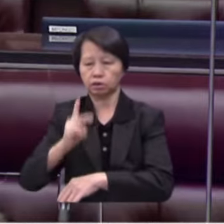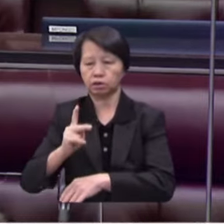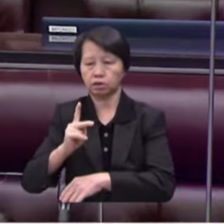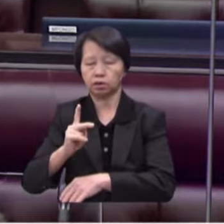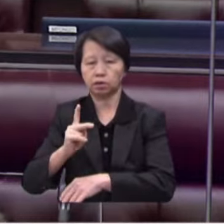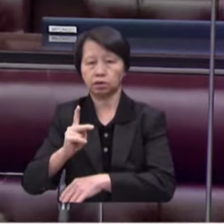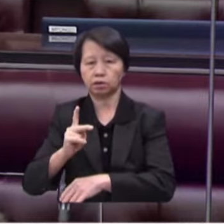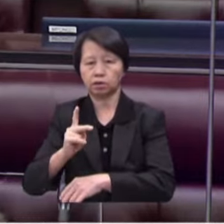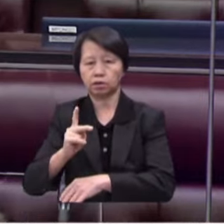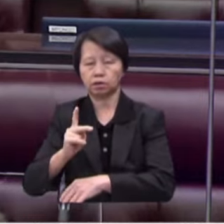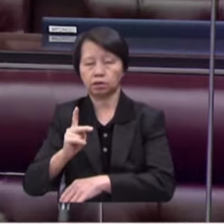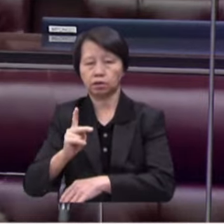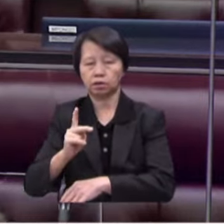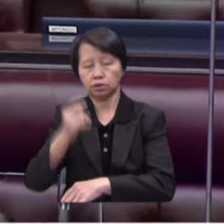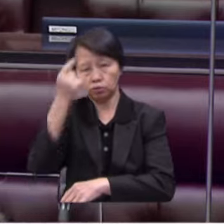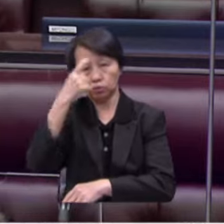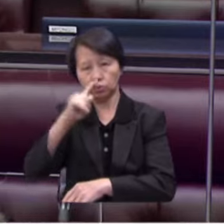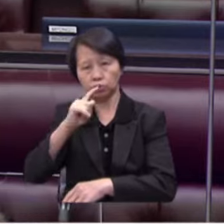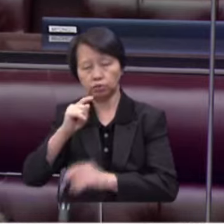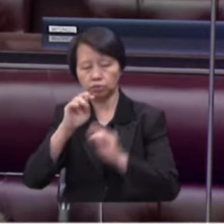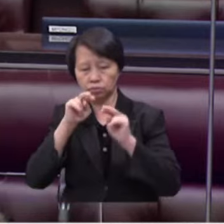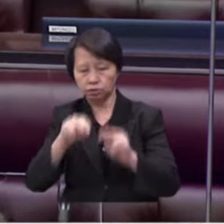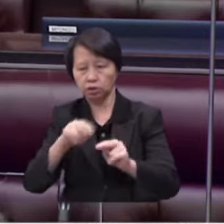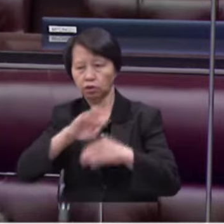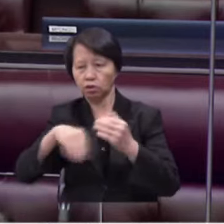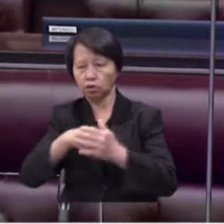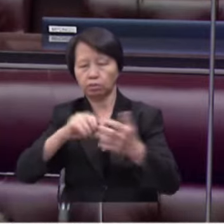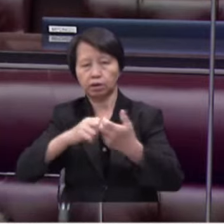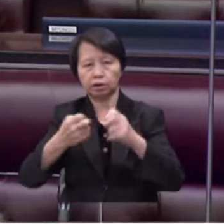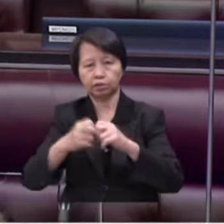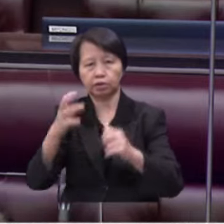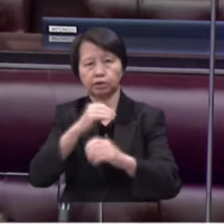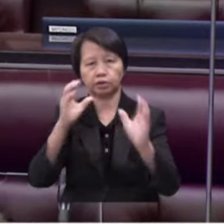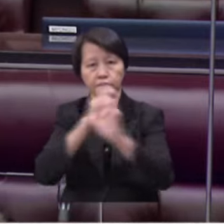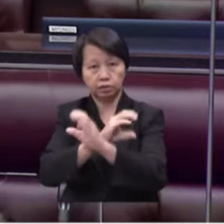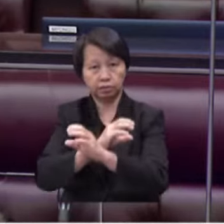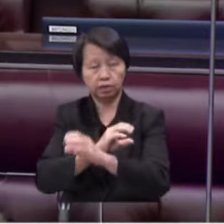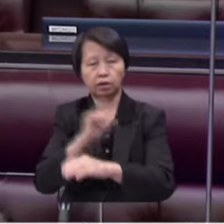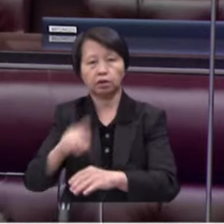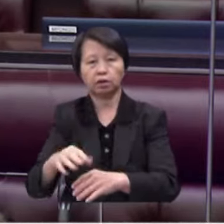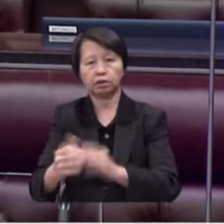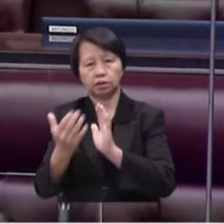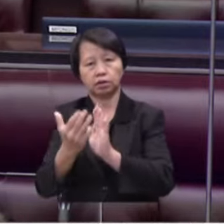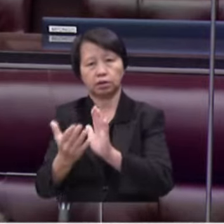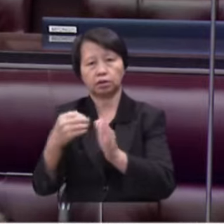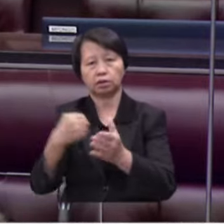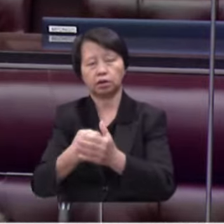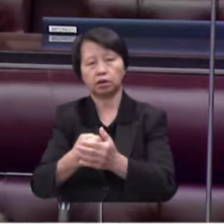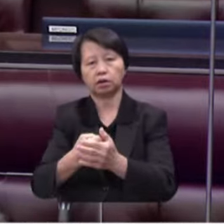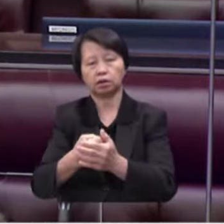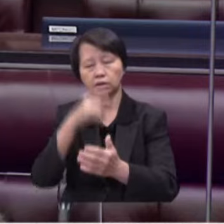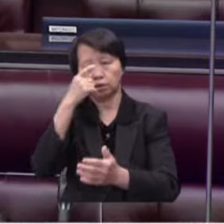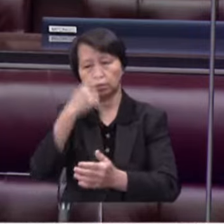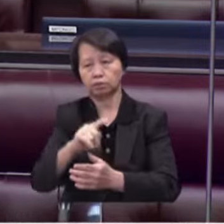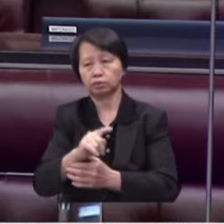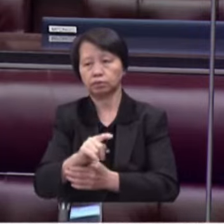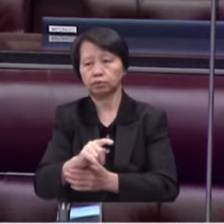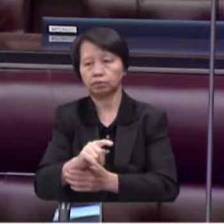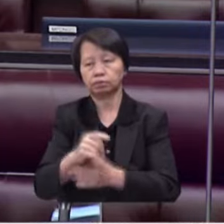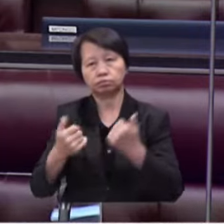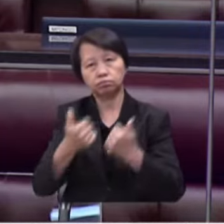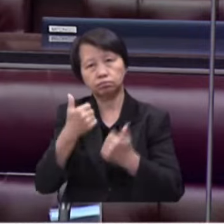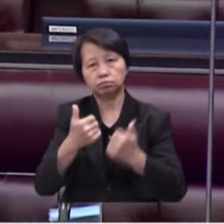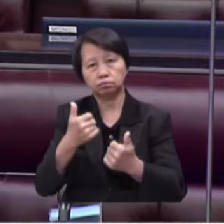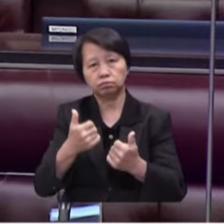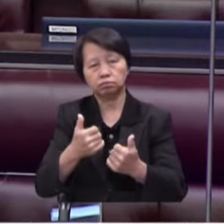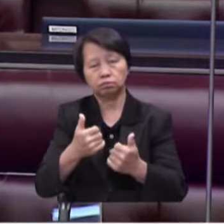peringkat tertinggi untuk meneliti semua isu dan sabaran yang dihadapi dalam konteks untuk sama